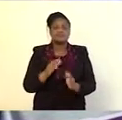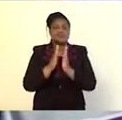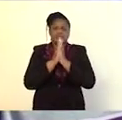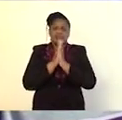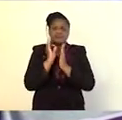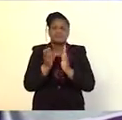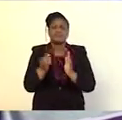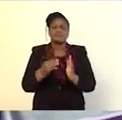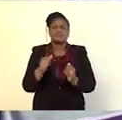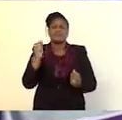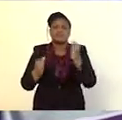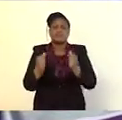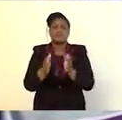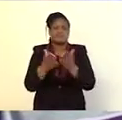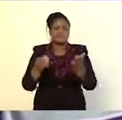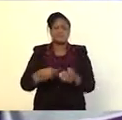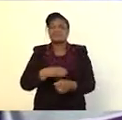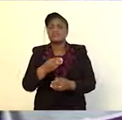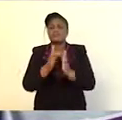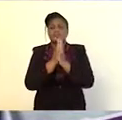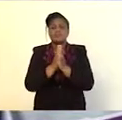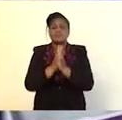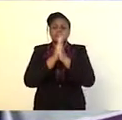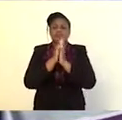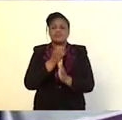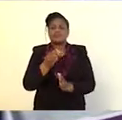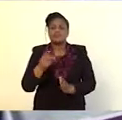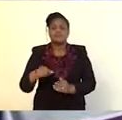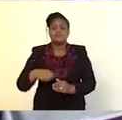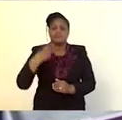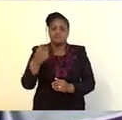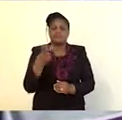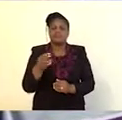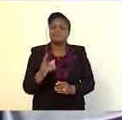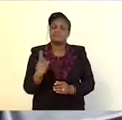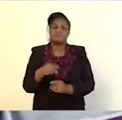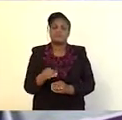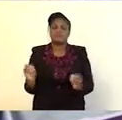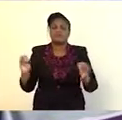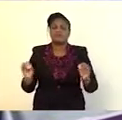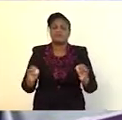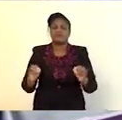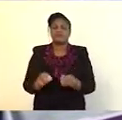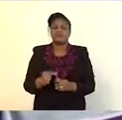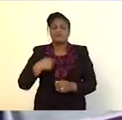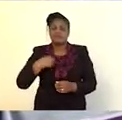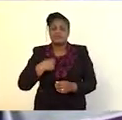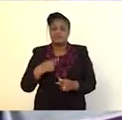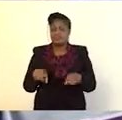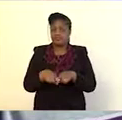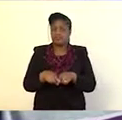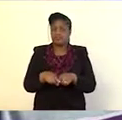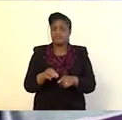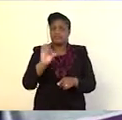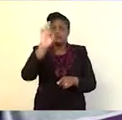mumugwagwa basa rawo kumakereke vasikwanisa kuti namatira iswe mumugwagwa saka ipapo hatisi wrong ende iswe makombi ini ndiri sekombi